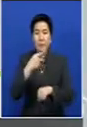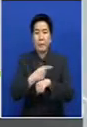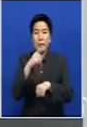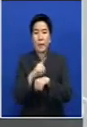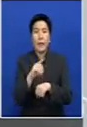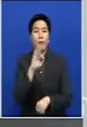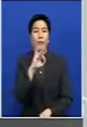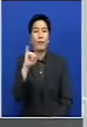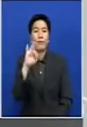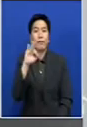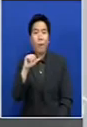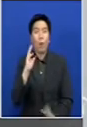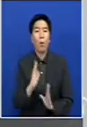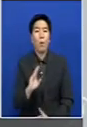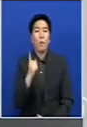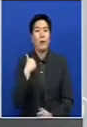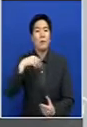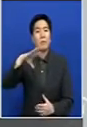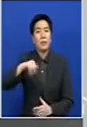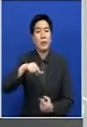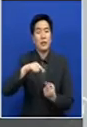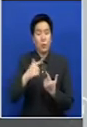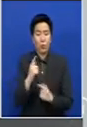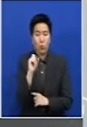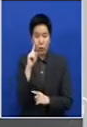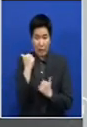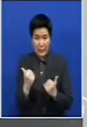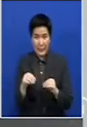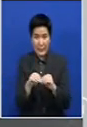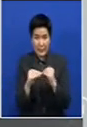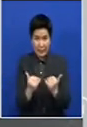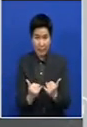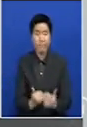คนใหม่ที่จะมีขึ้นที่ฮาเลนสเตเดียมในวันศุกร์ที่จะถึงนี้นะครับ